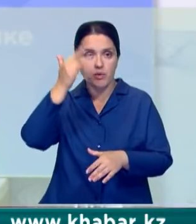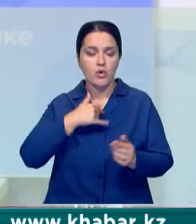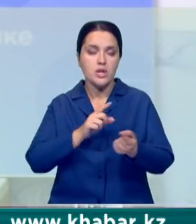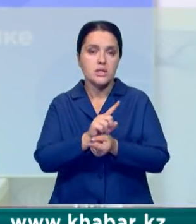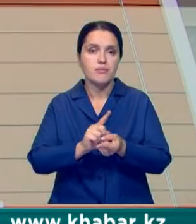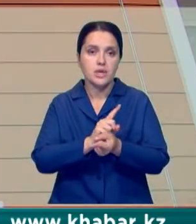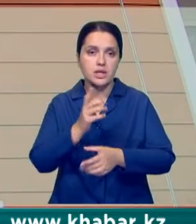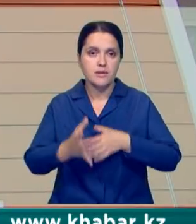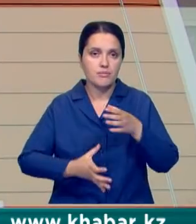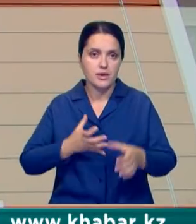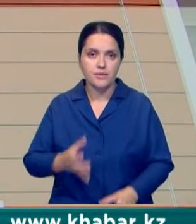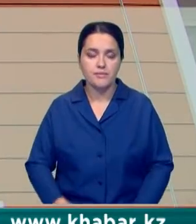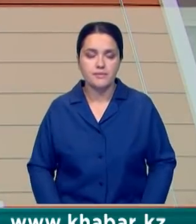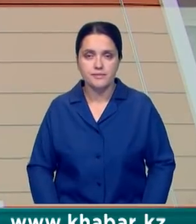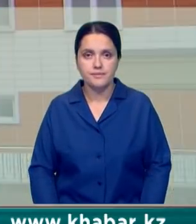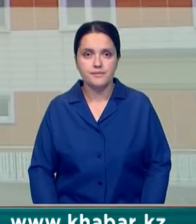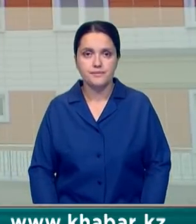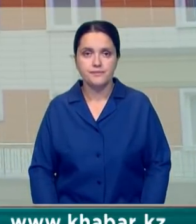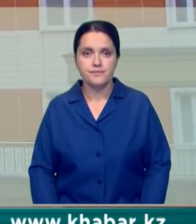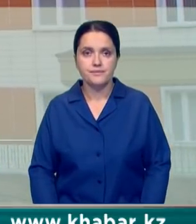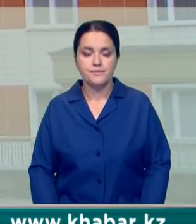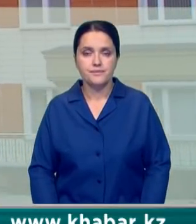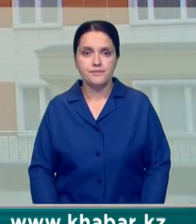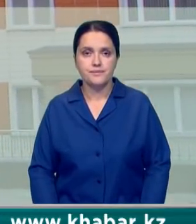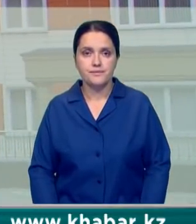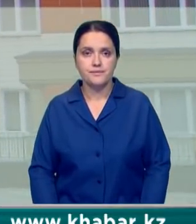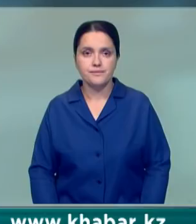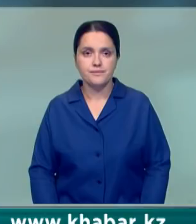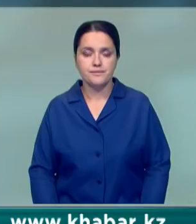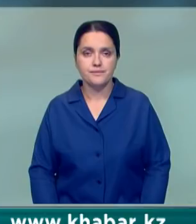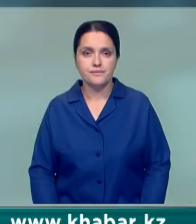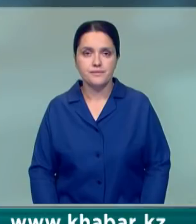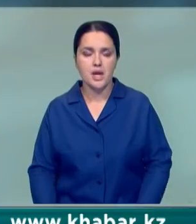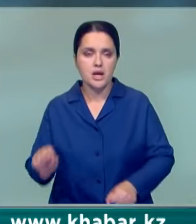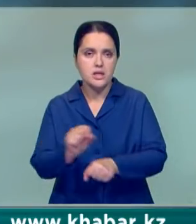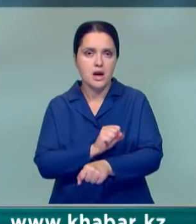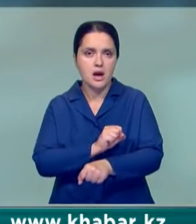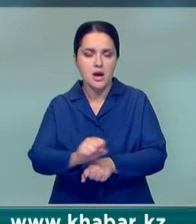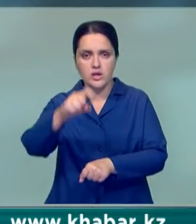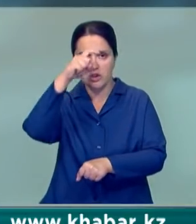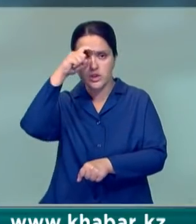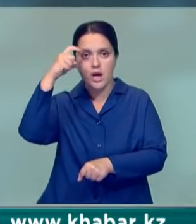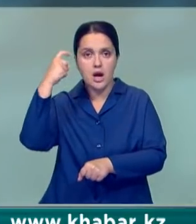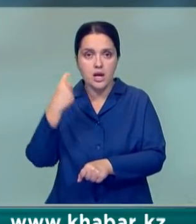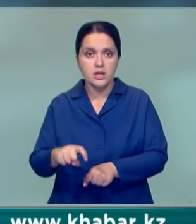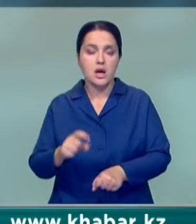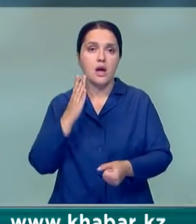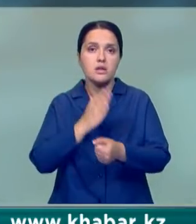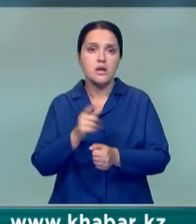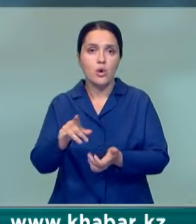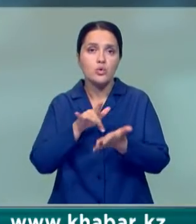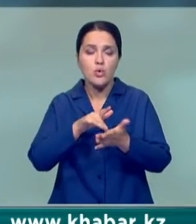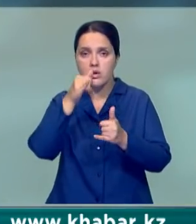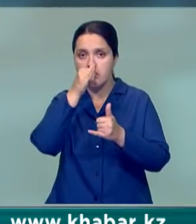мир александр сумин орлан абжанов хабар алматы температурные рекорды решают туристов возможности